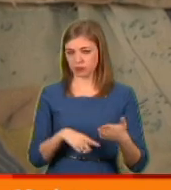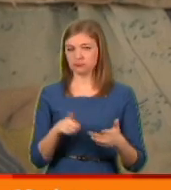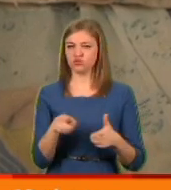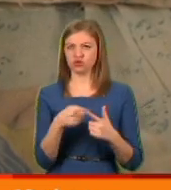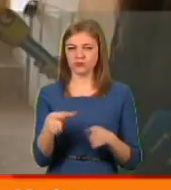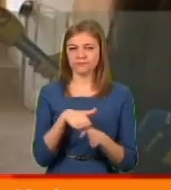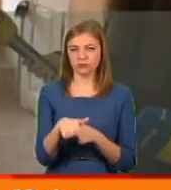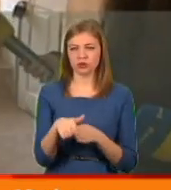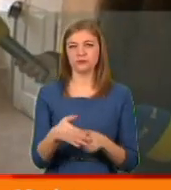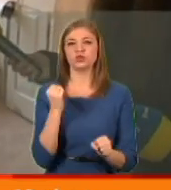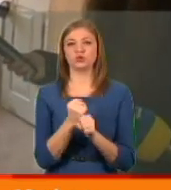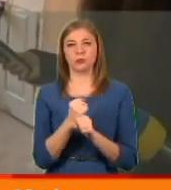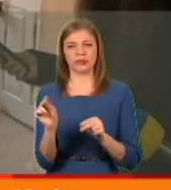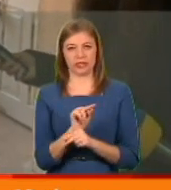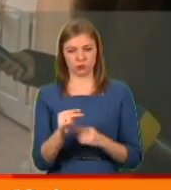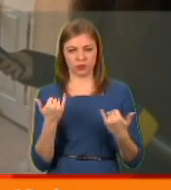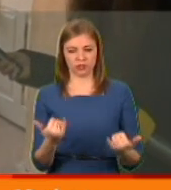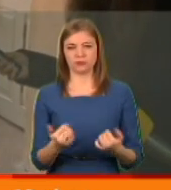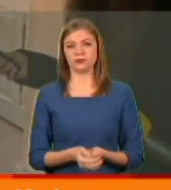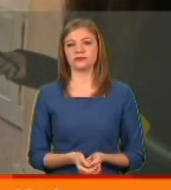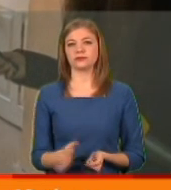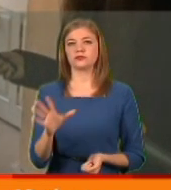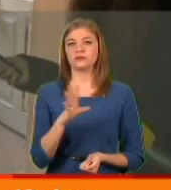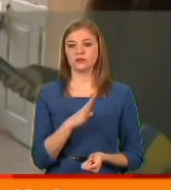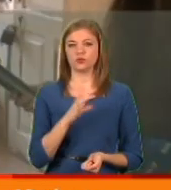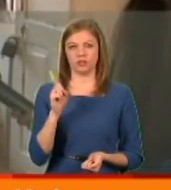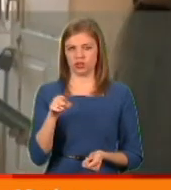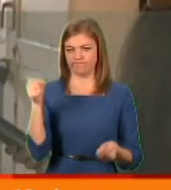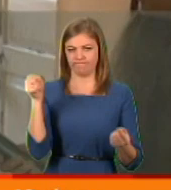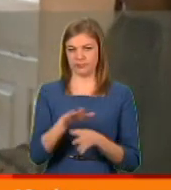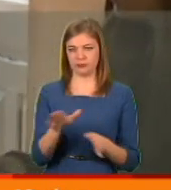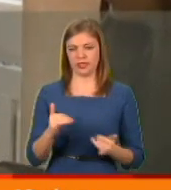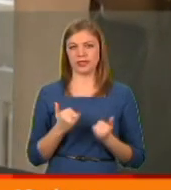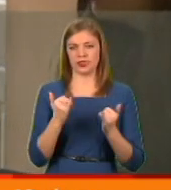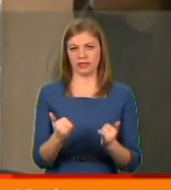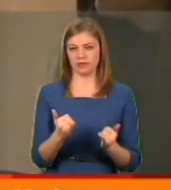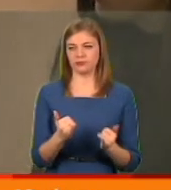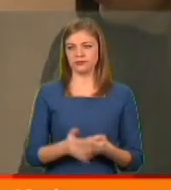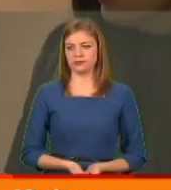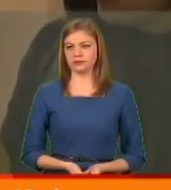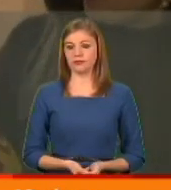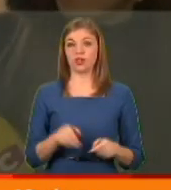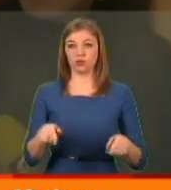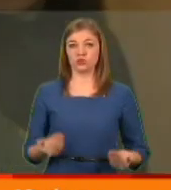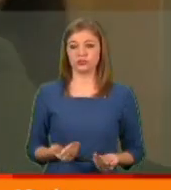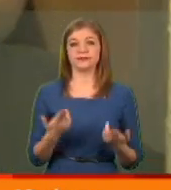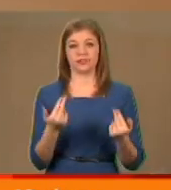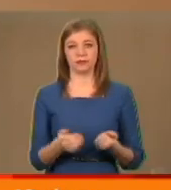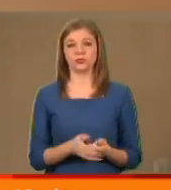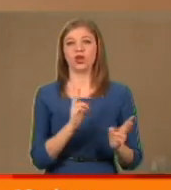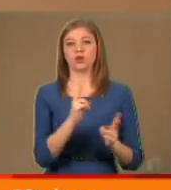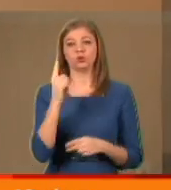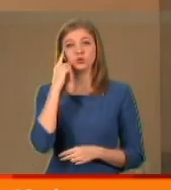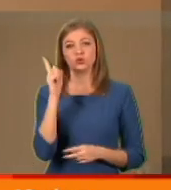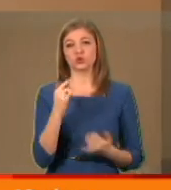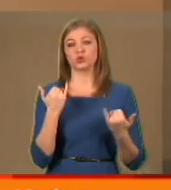чи впорались. Зробили ремонт тепер. Вона була теж непридатна для цього. Так. Але там хтось жив? Так. Думаю,